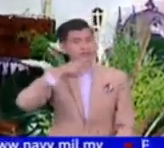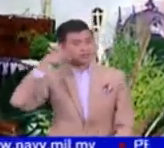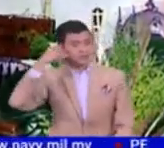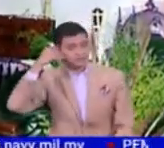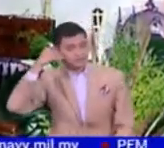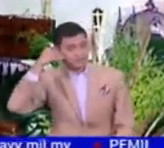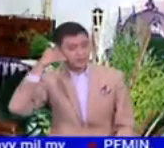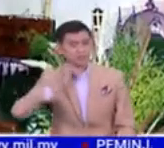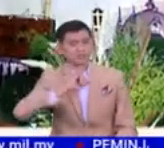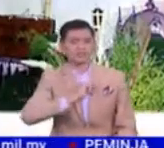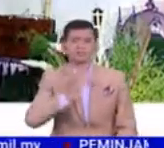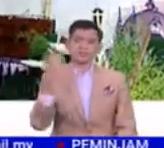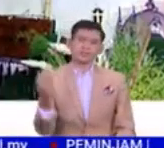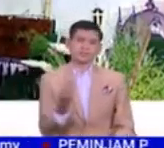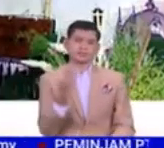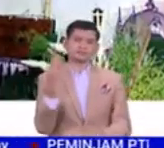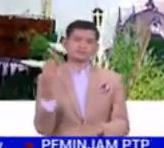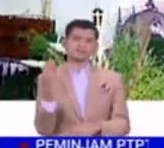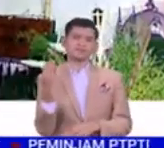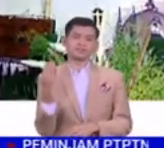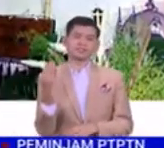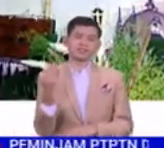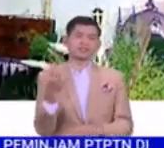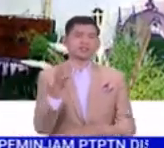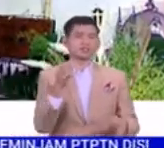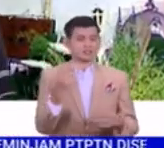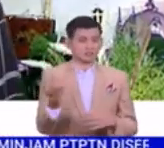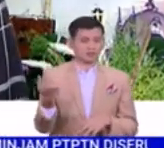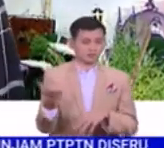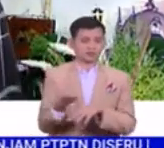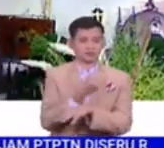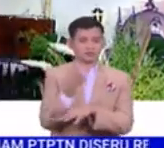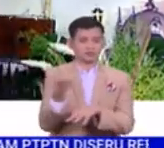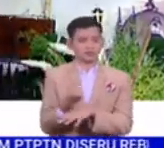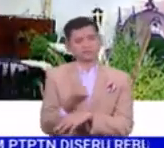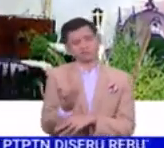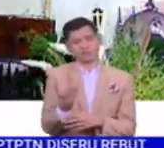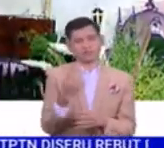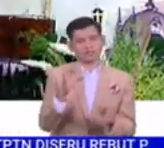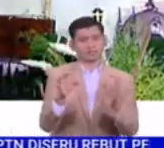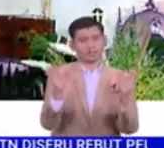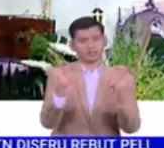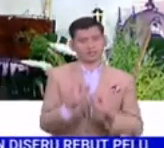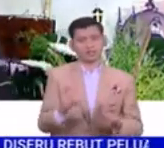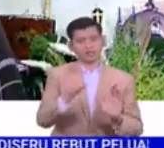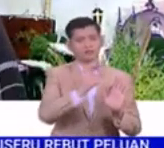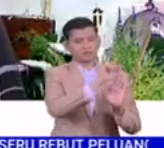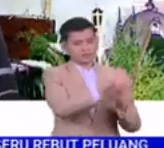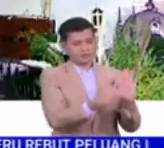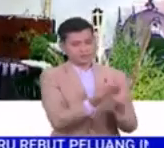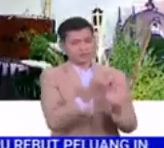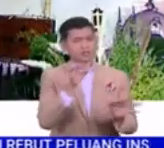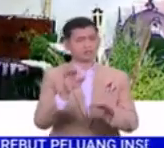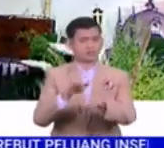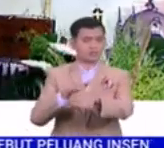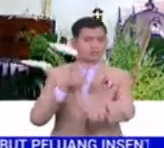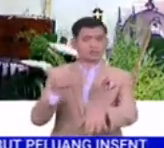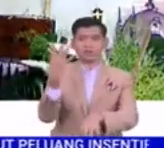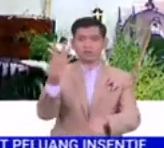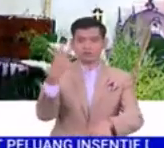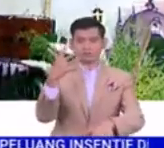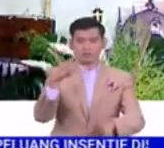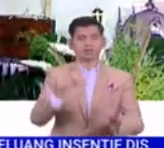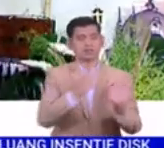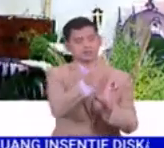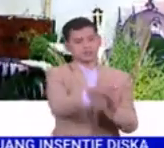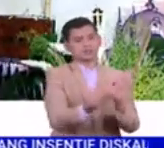So usually kalau tak jam pun it's gonna take like 8 jam kan. Kalau jam lagi lah it's up to 14 jam boleh